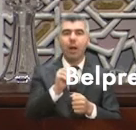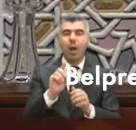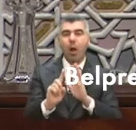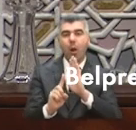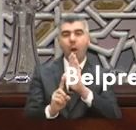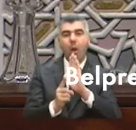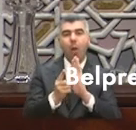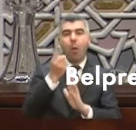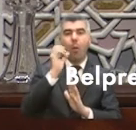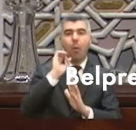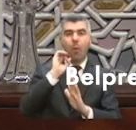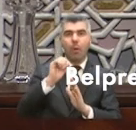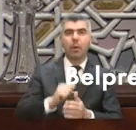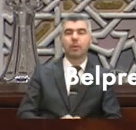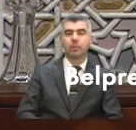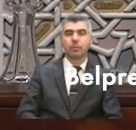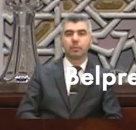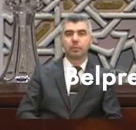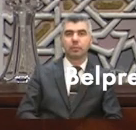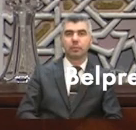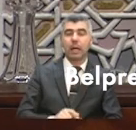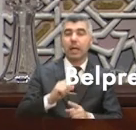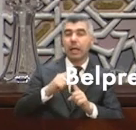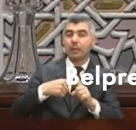الاولى في تاريخه اضافه